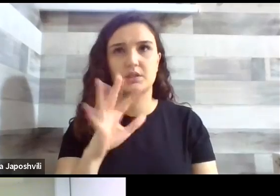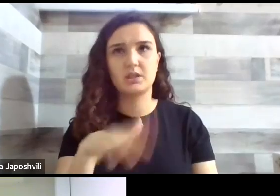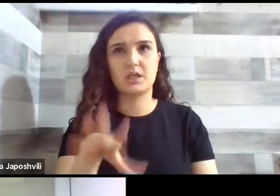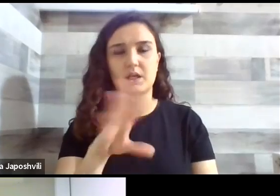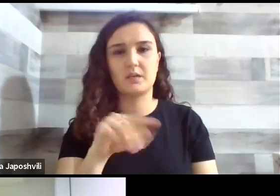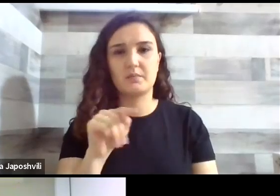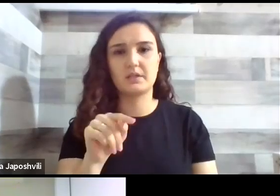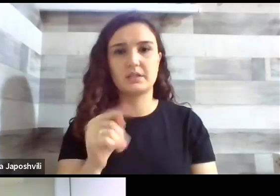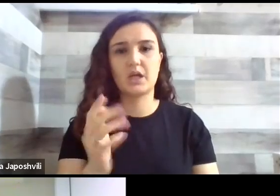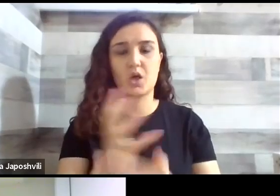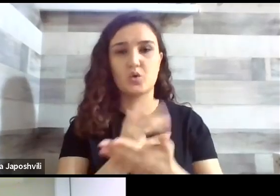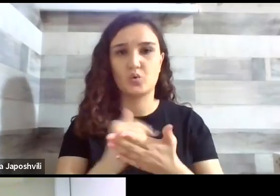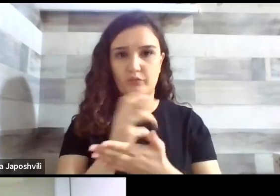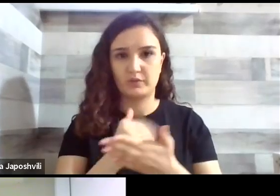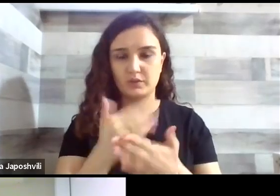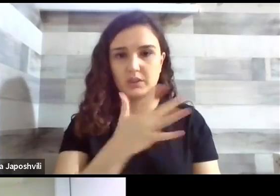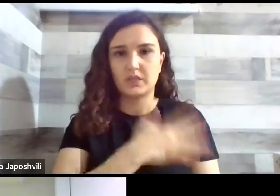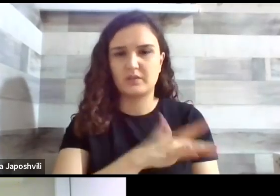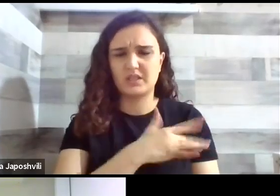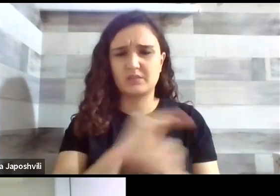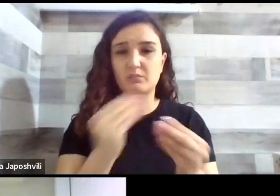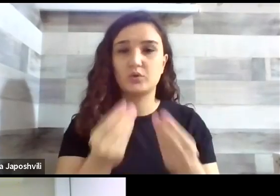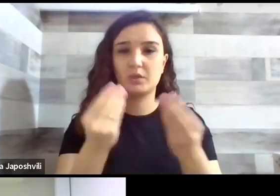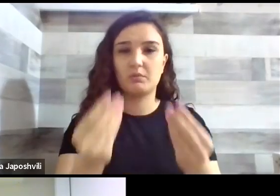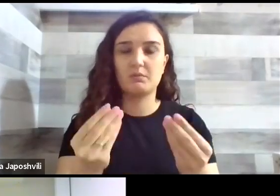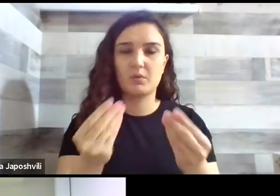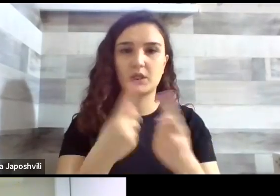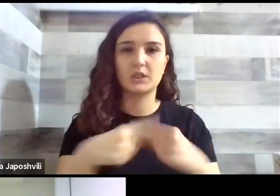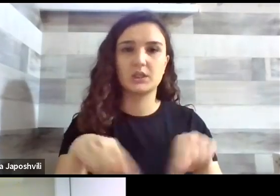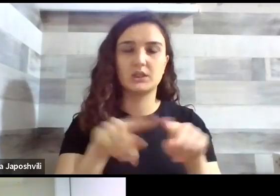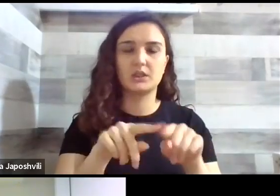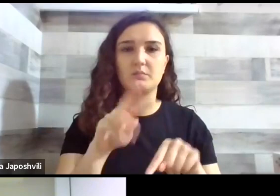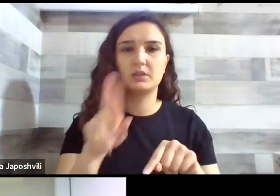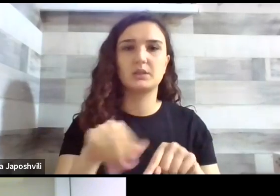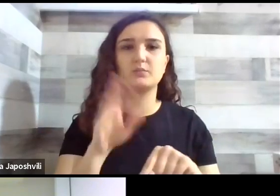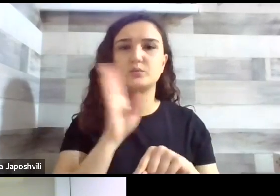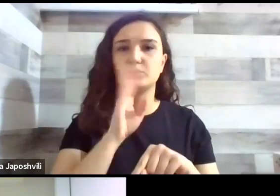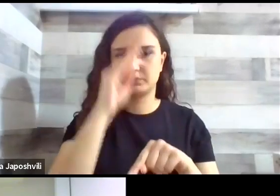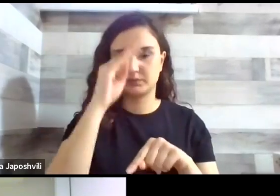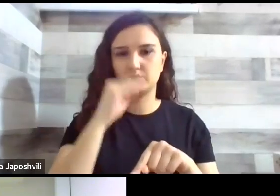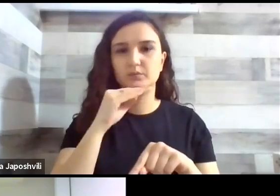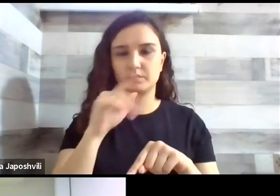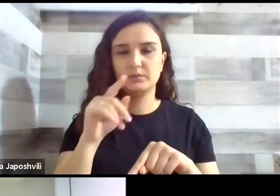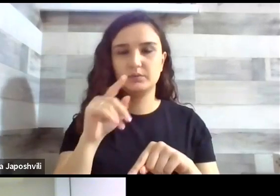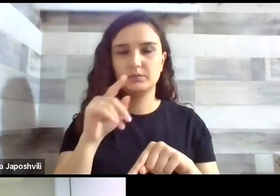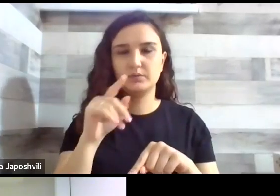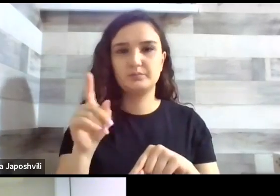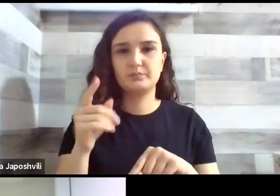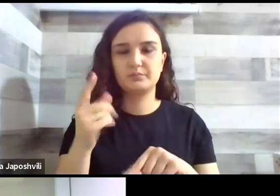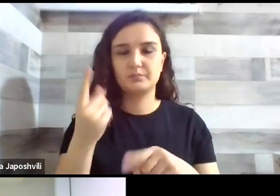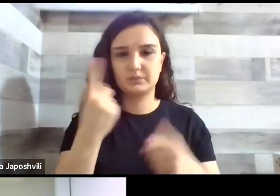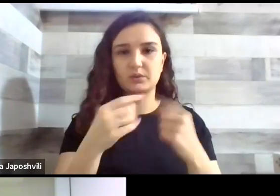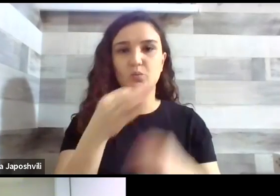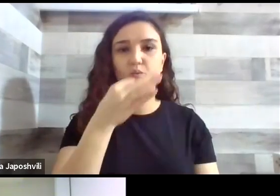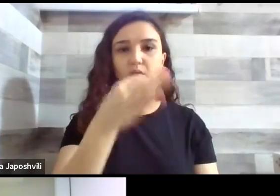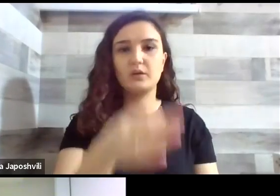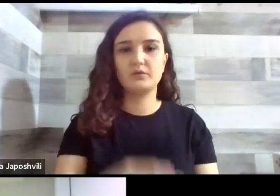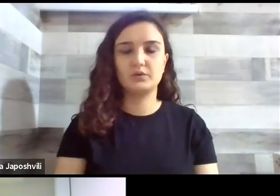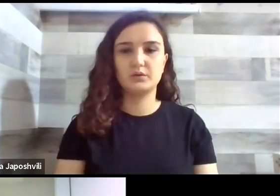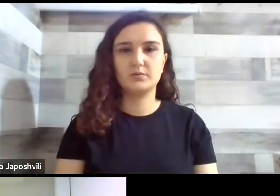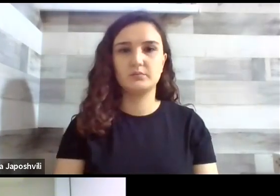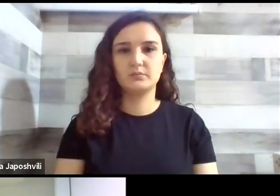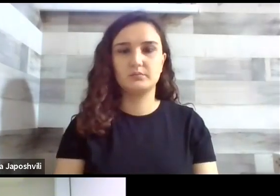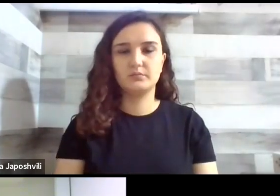რომელიც დააგროვეს სერვისის მიწოდებელმა ორგანიზაციებმა და მშობელთა უკუკავშირს, ხო ეს ავღნიშნოთ ნამდვილად. მოდი ახლა